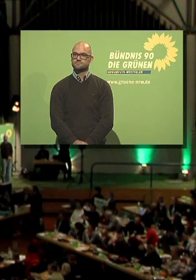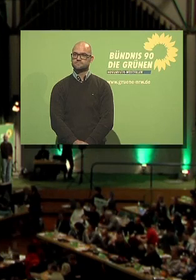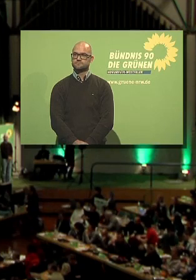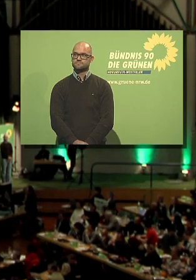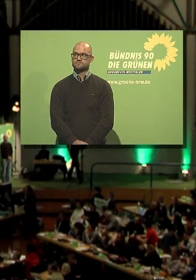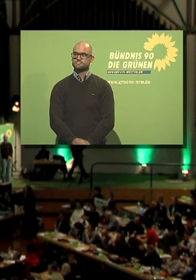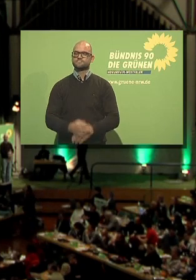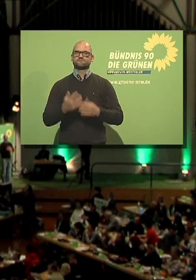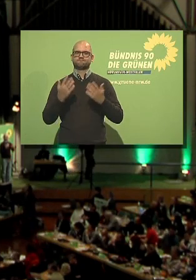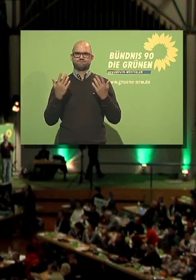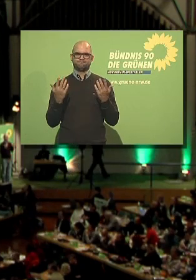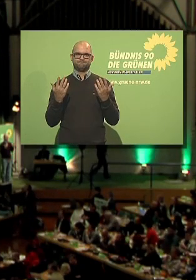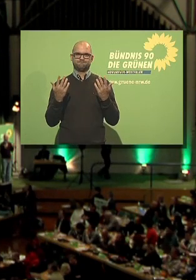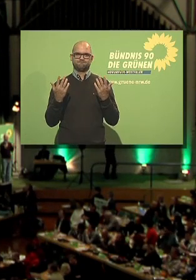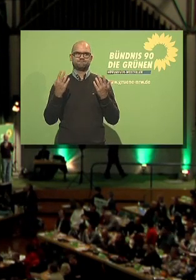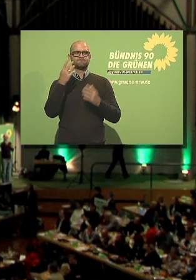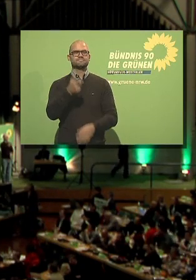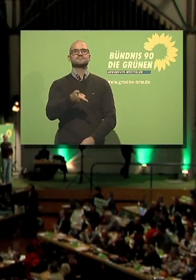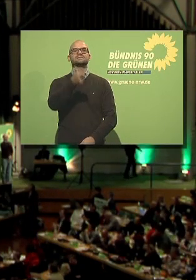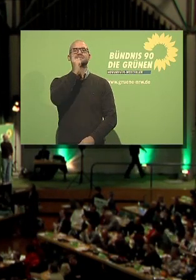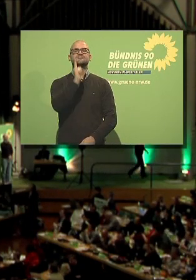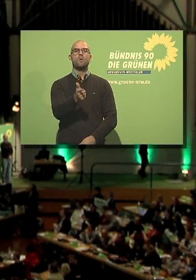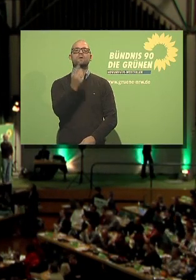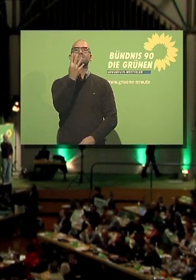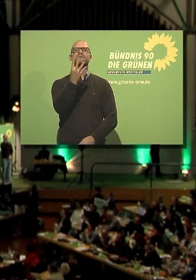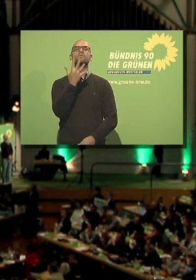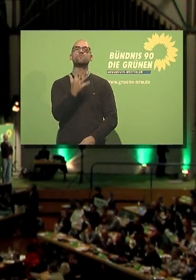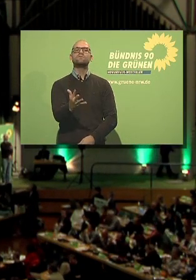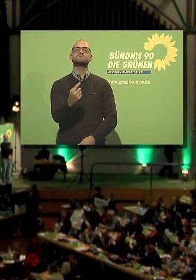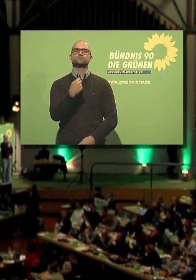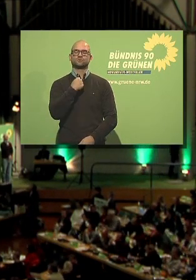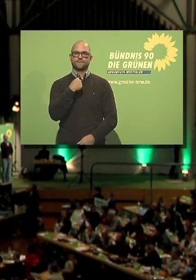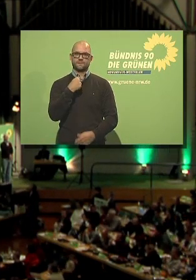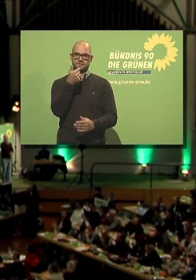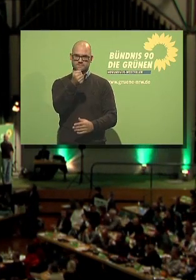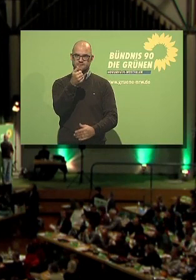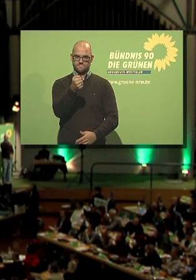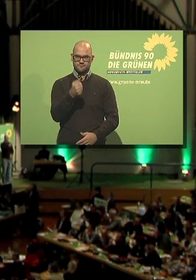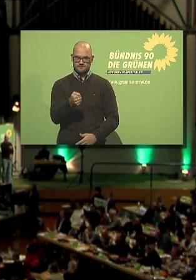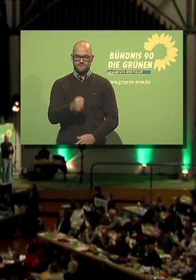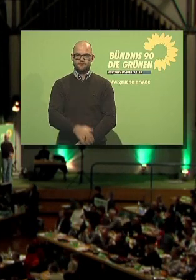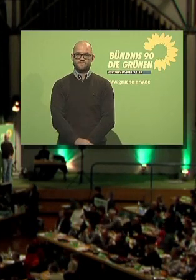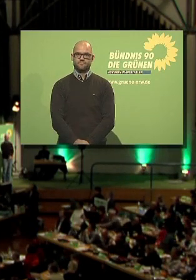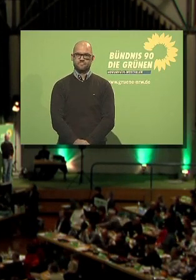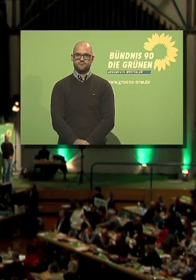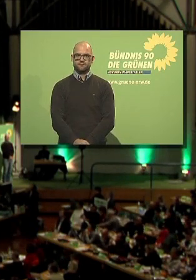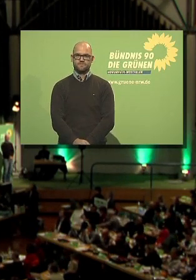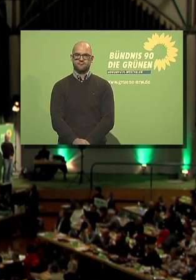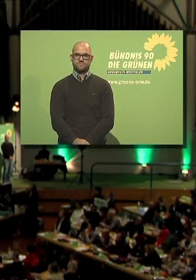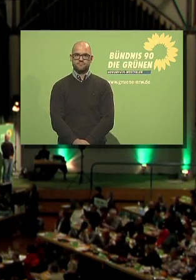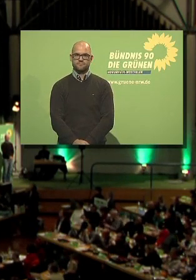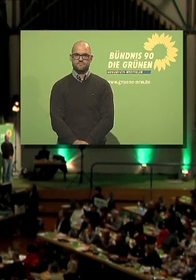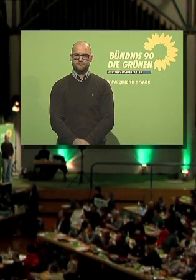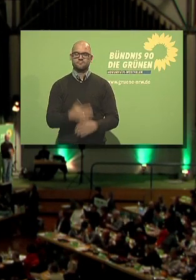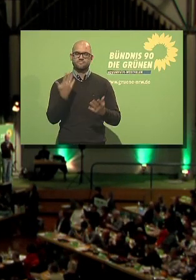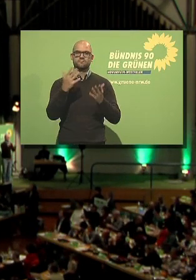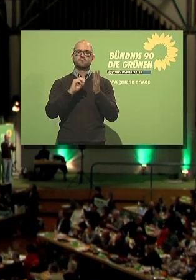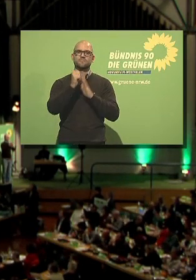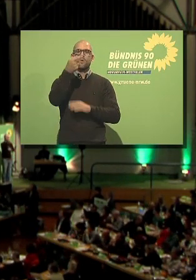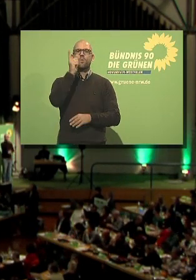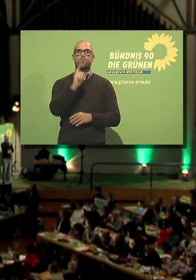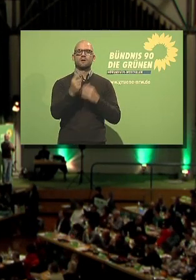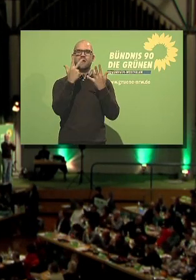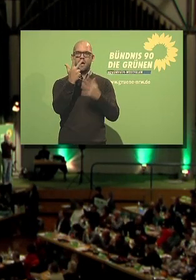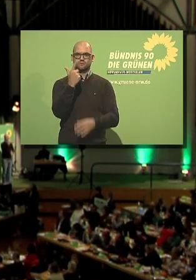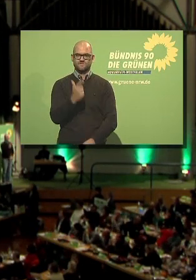So, ihr Lieben, es wurden 254 Stimmen abgegeben. Das Quorum beträgt 128. Es